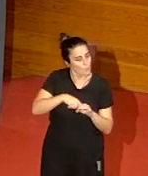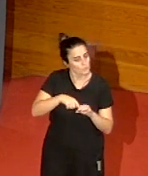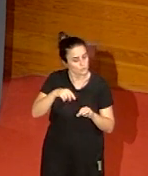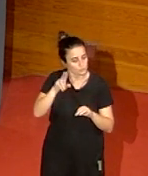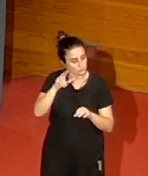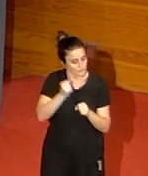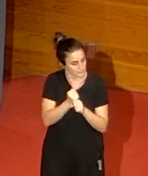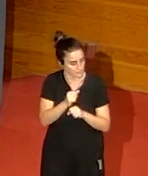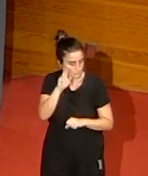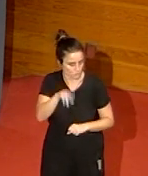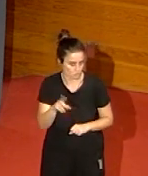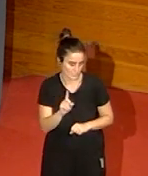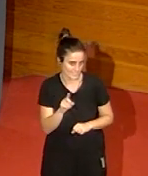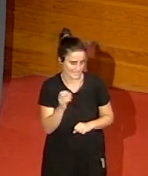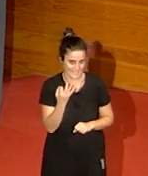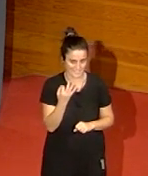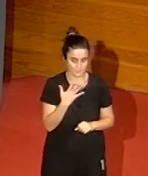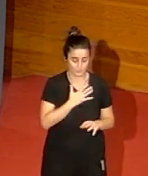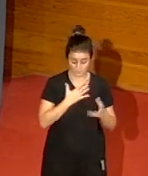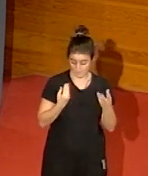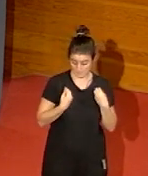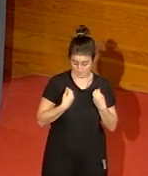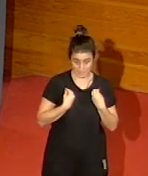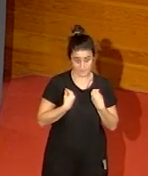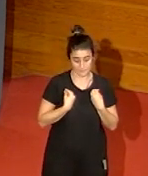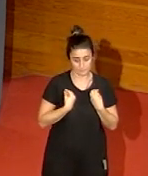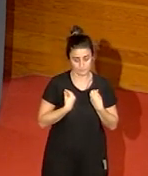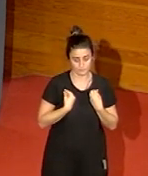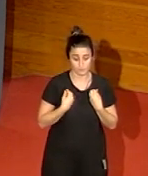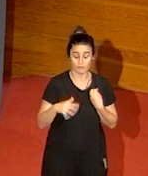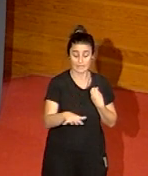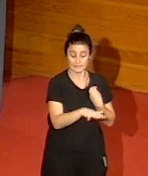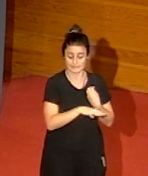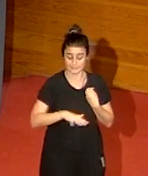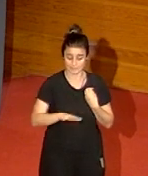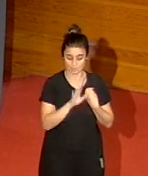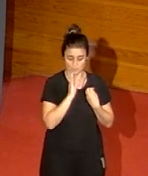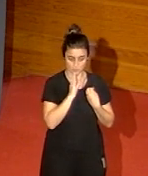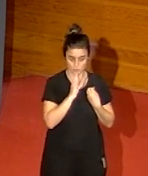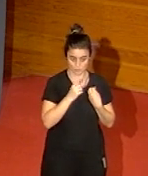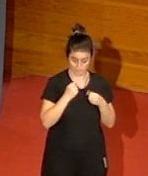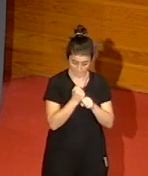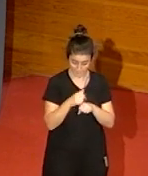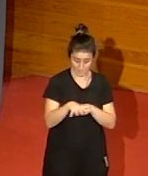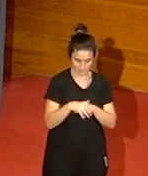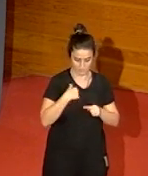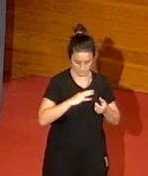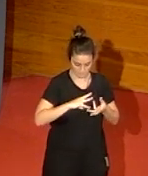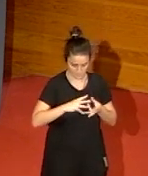da, zure bizitza moldatzea leku horri, ulertu